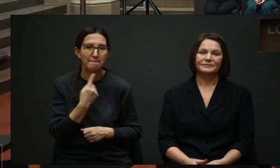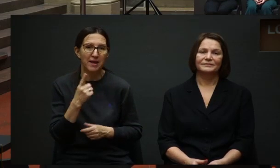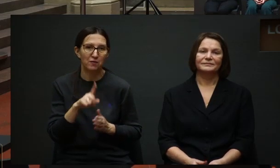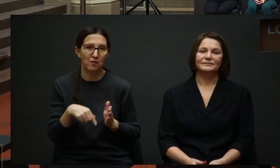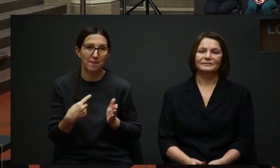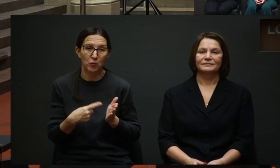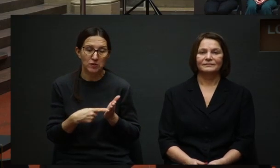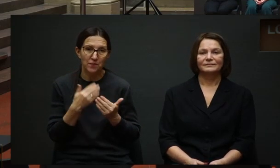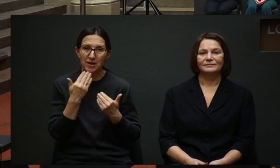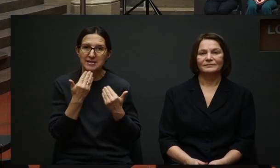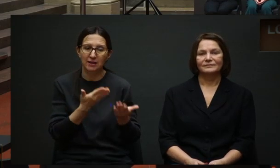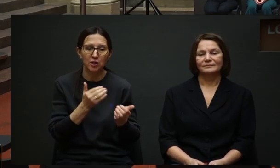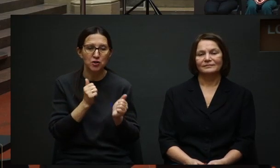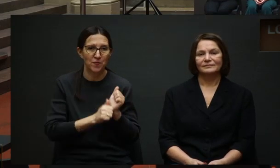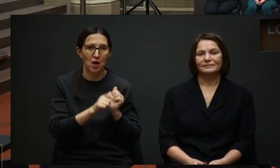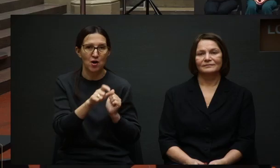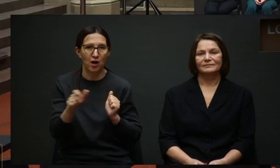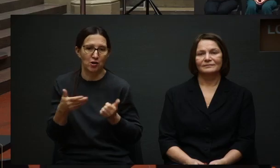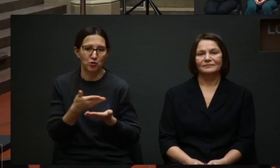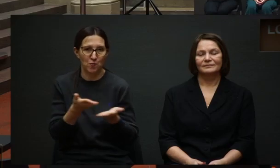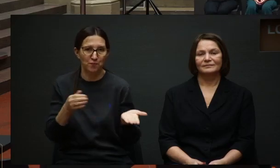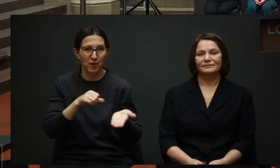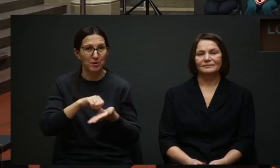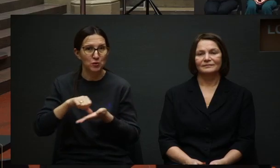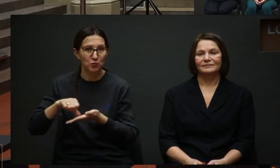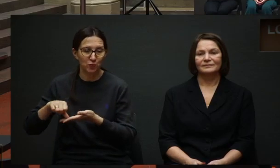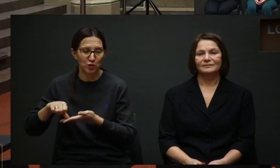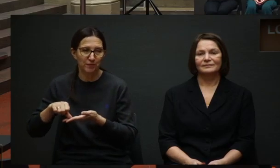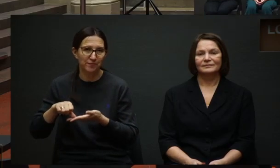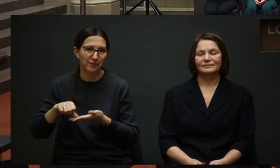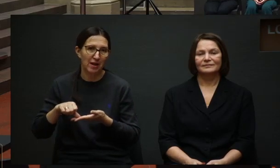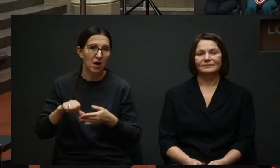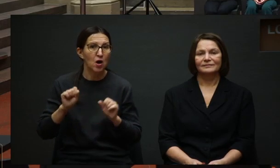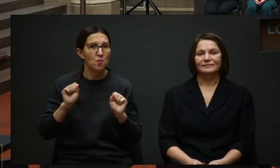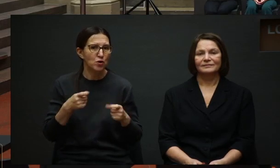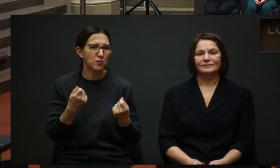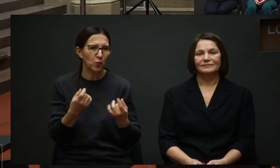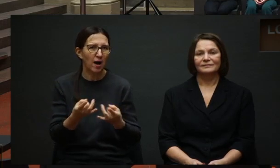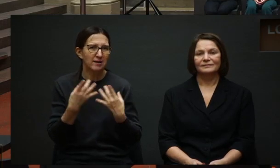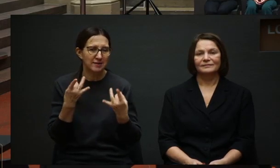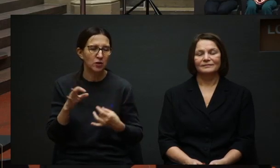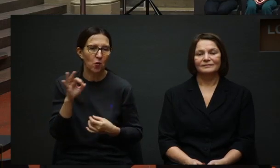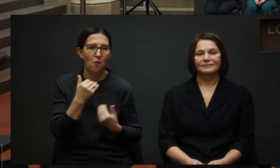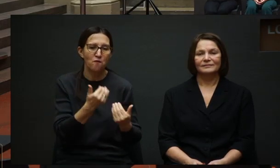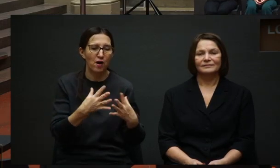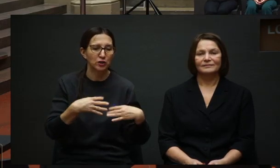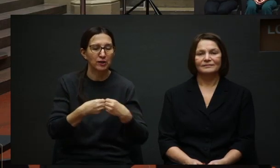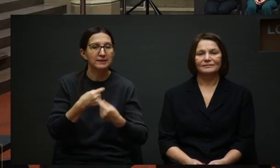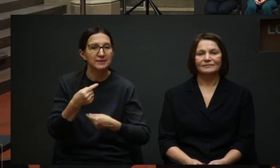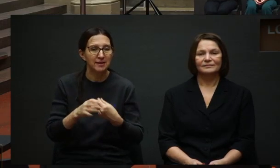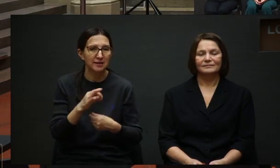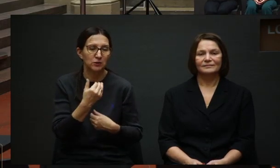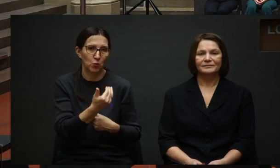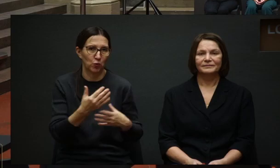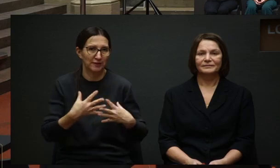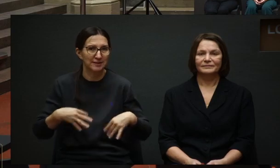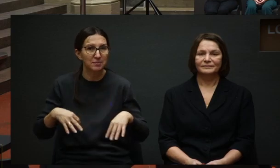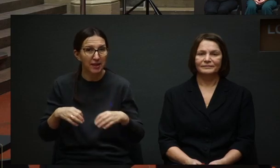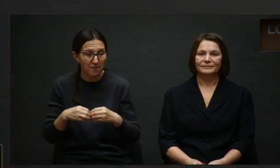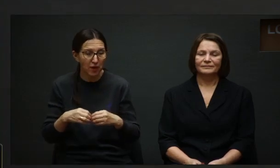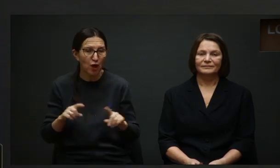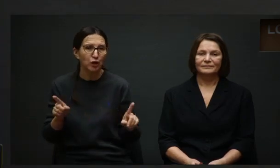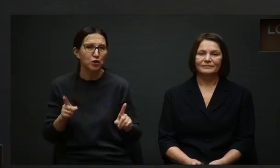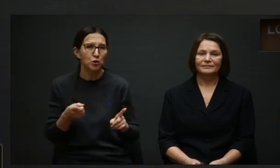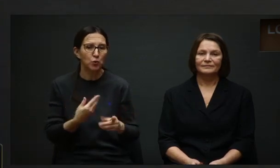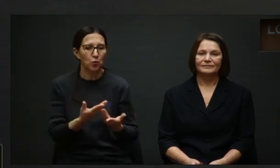вопрос задать каждому из присутствующих. Можете немного рассказать о вашей династии, о вашей семье? Что